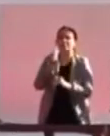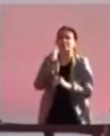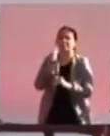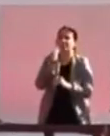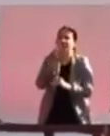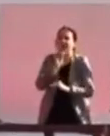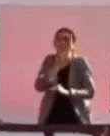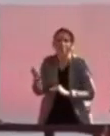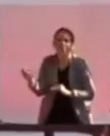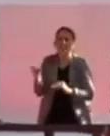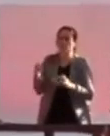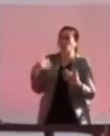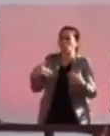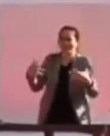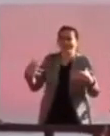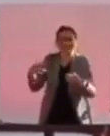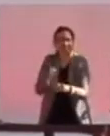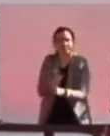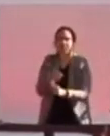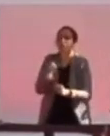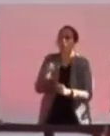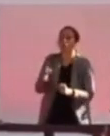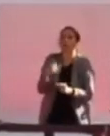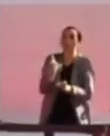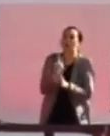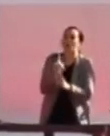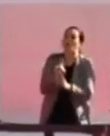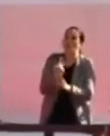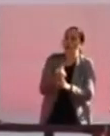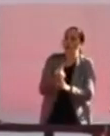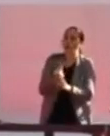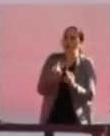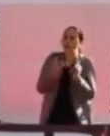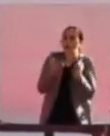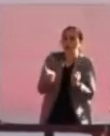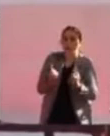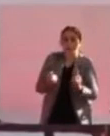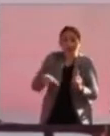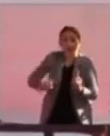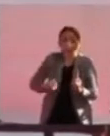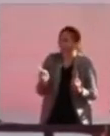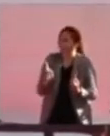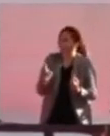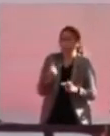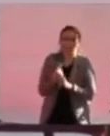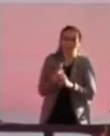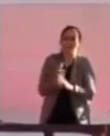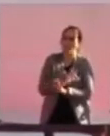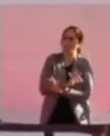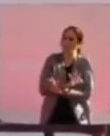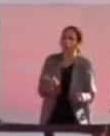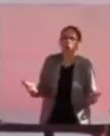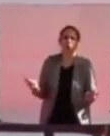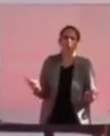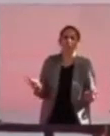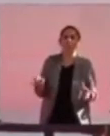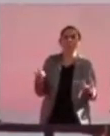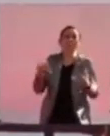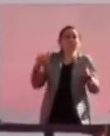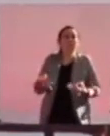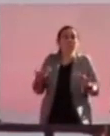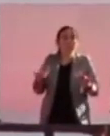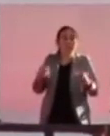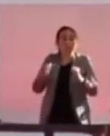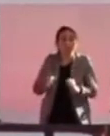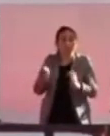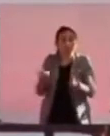anche questi problemi falsi e trovare nuovamente impreparati sarebbe criminale e non è detto che vada tutto bene grazie